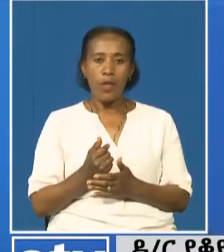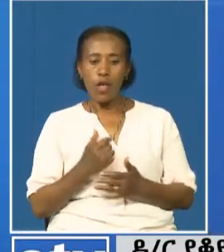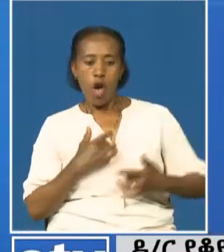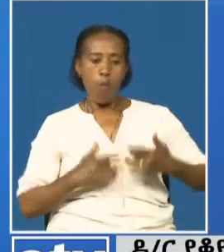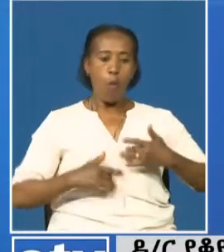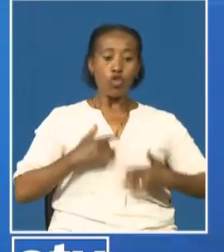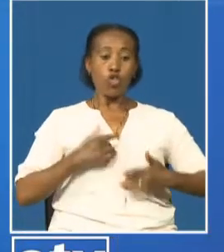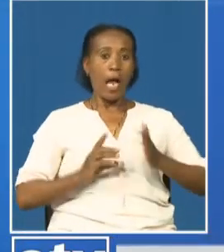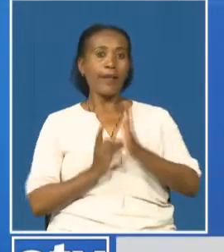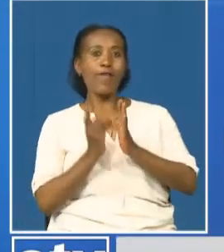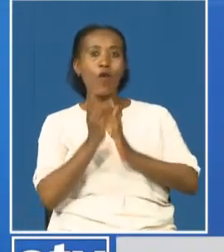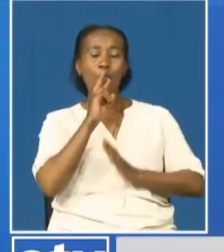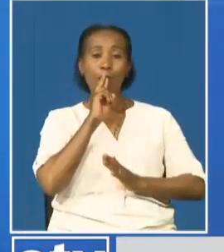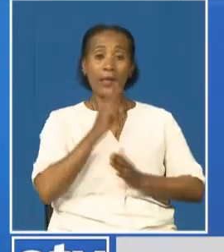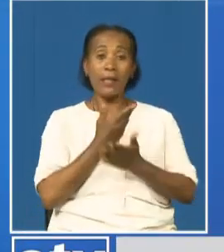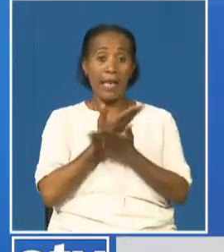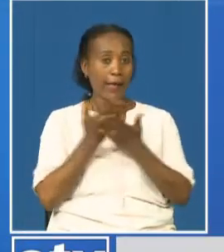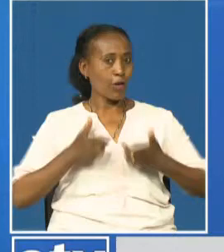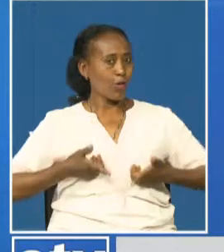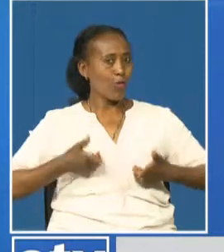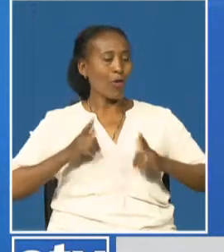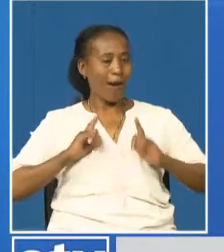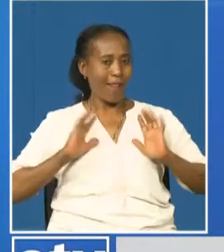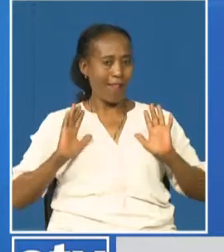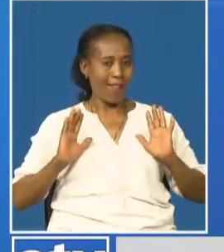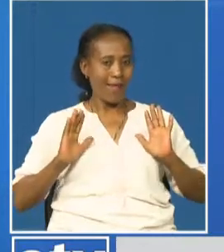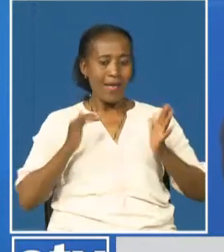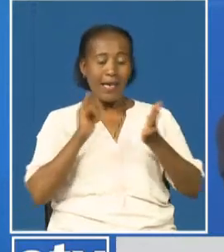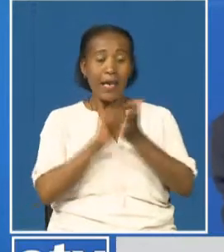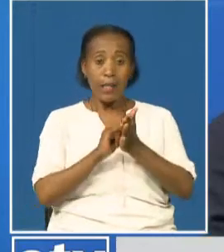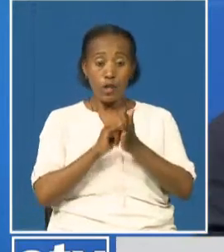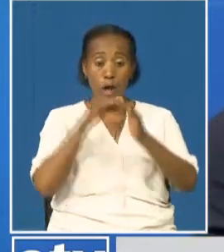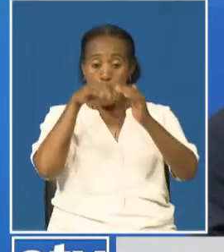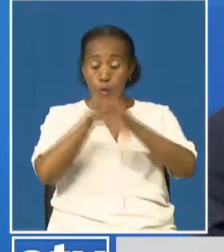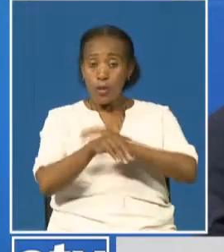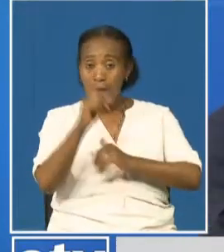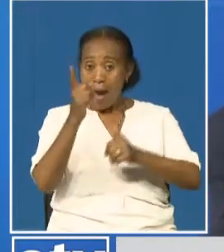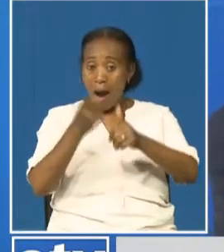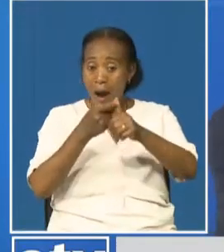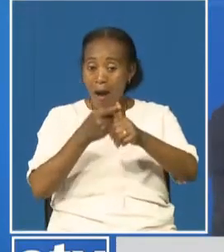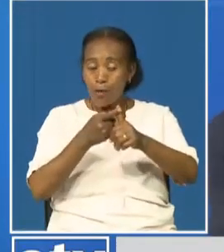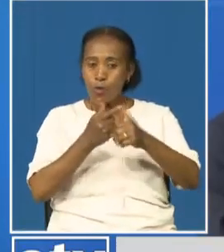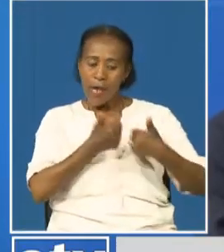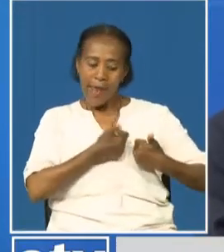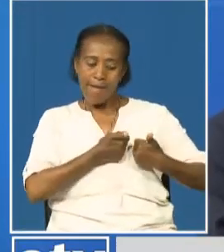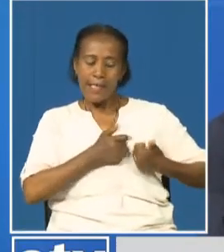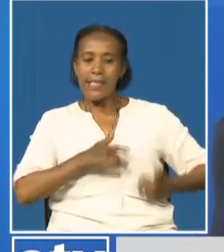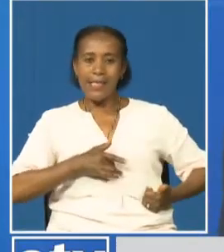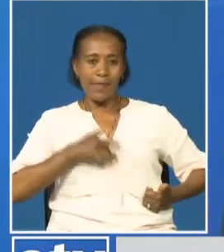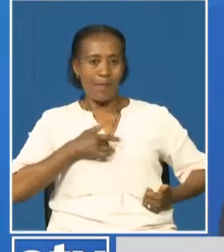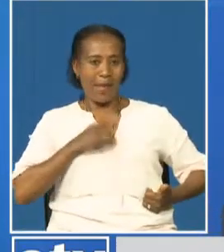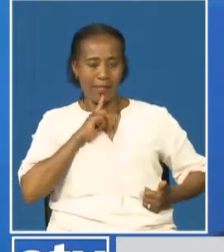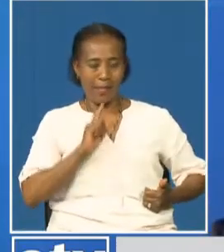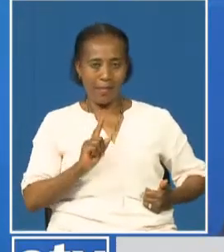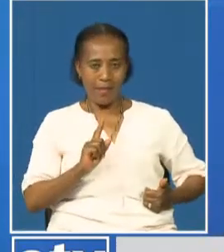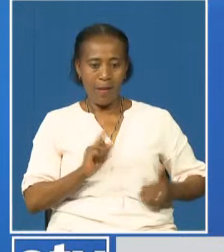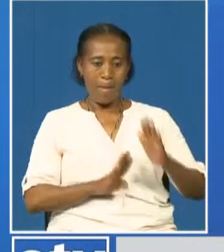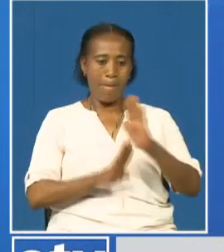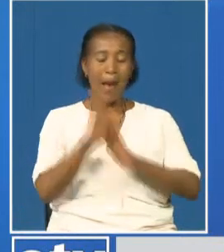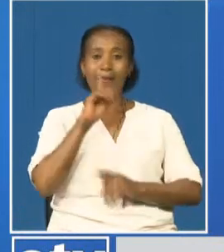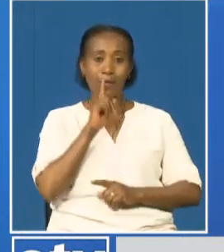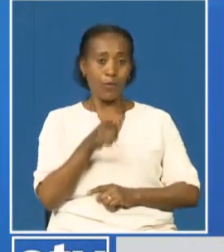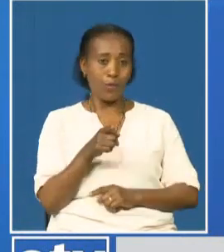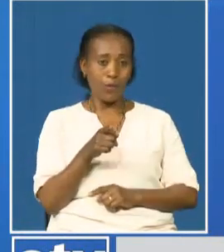ኢሞሽናል ዴቨሎፕመንት የሚባለው ነገር ይኖራል በከነዛ ውስጥ አንዱ የዚህ ፍቅር ስሜት ማደግ